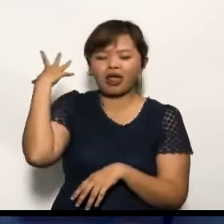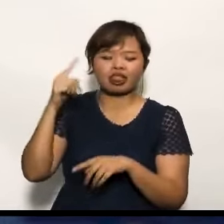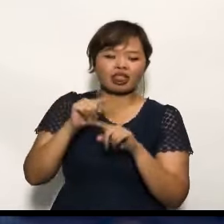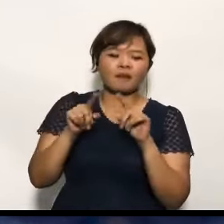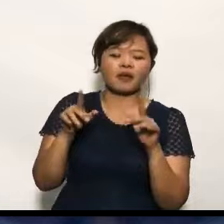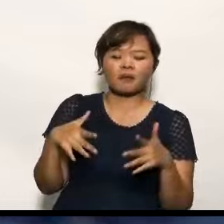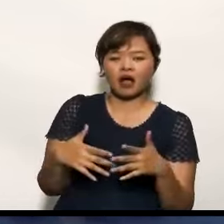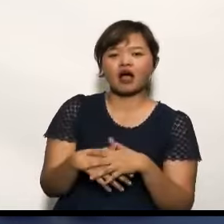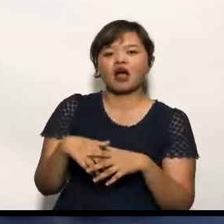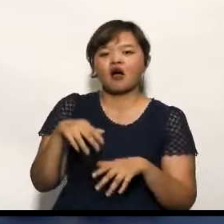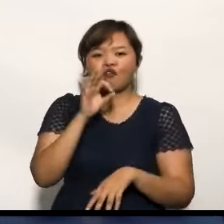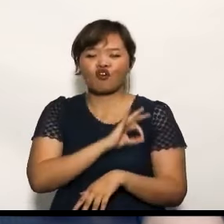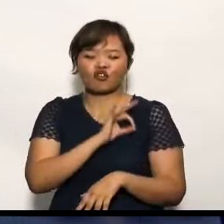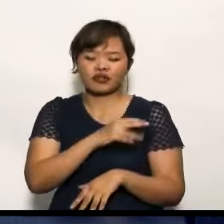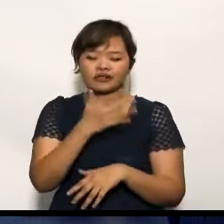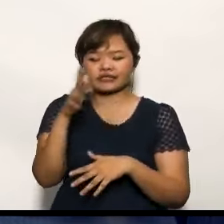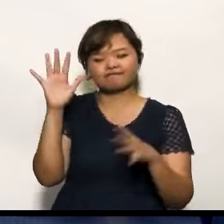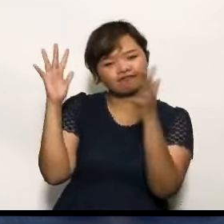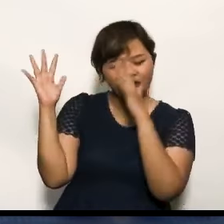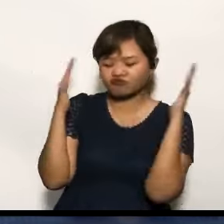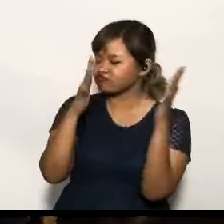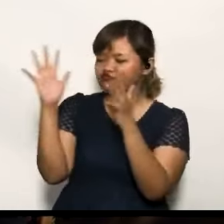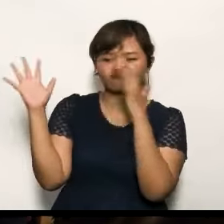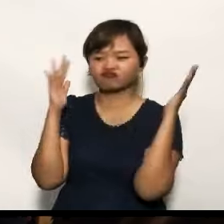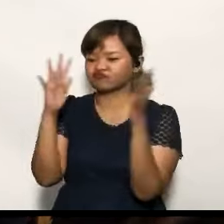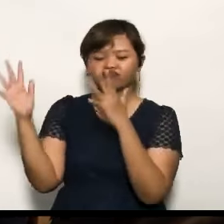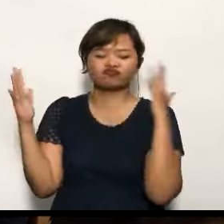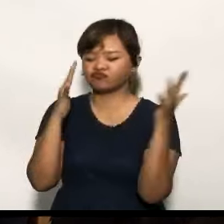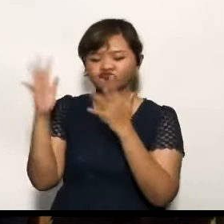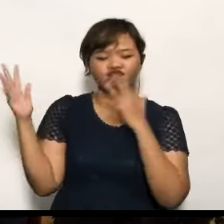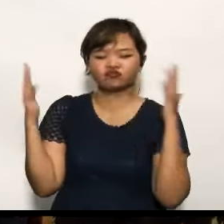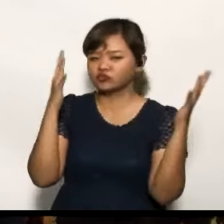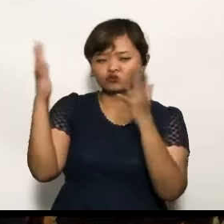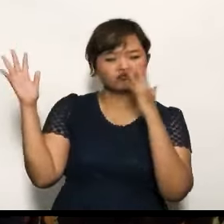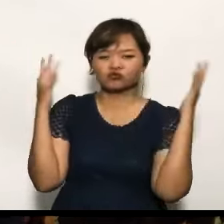But us as volunteers di tempat ini, let's give an round of applause for all the volunteers.